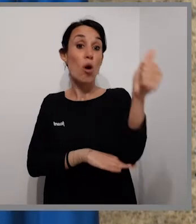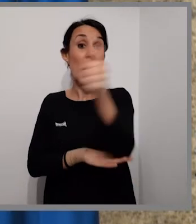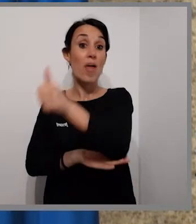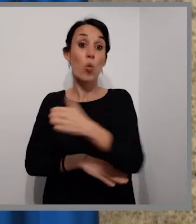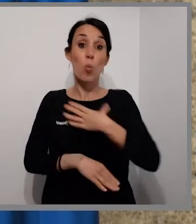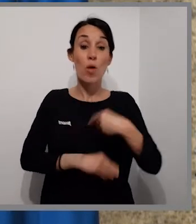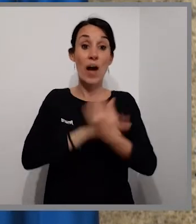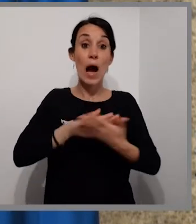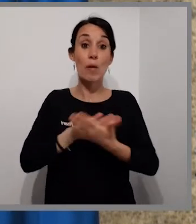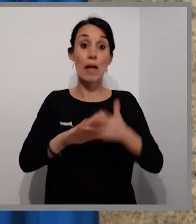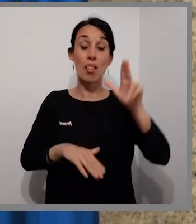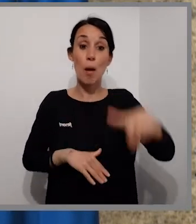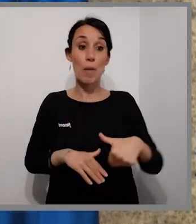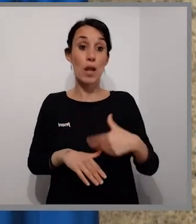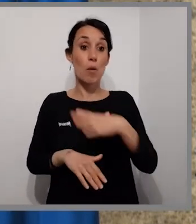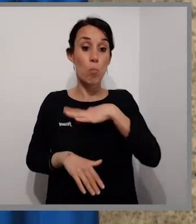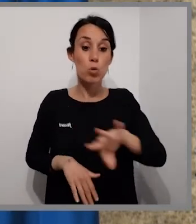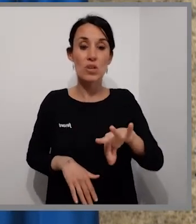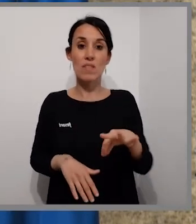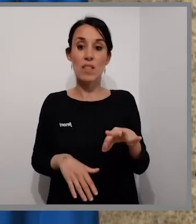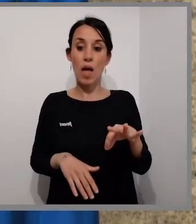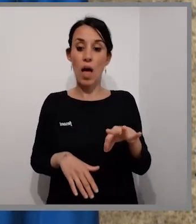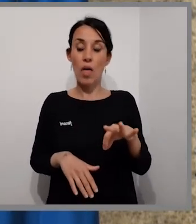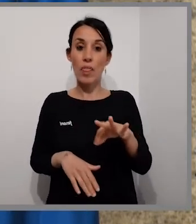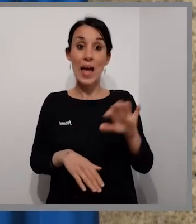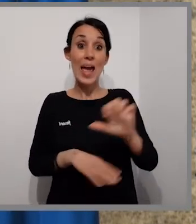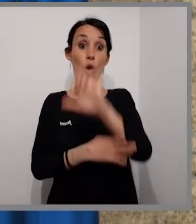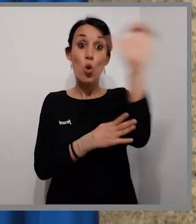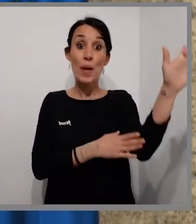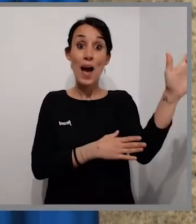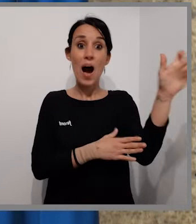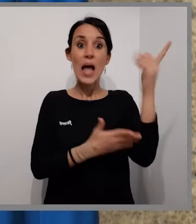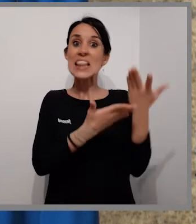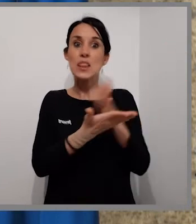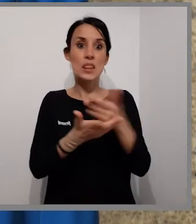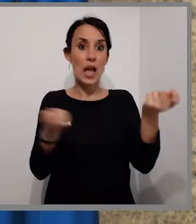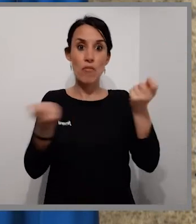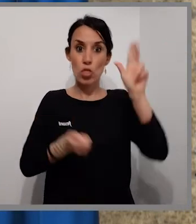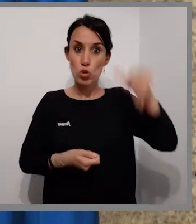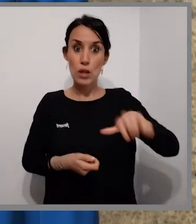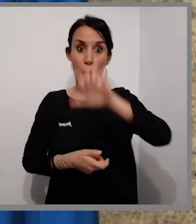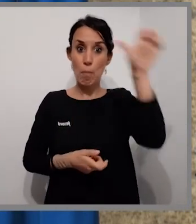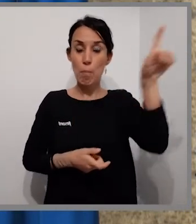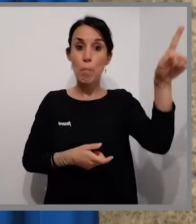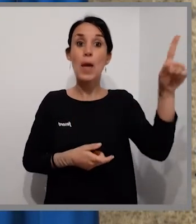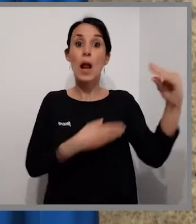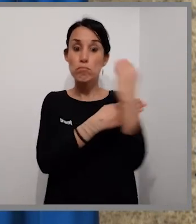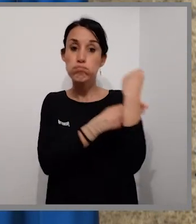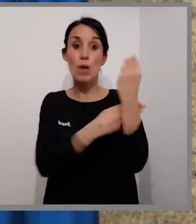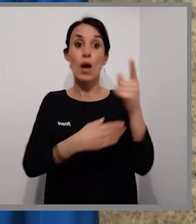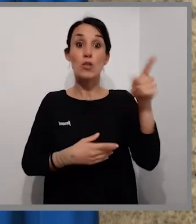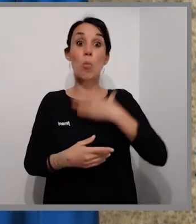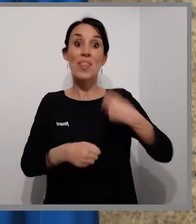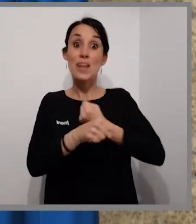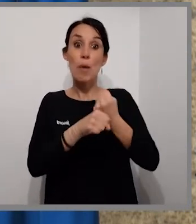discursos planteja també la possibilitat de la intervenció europea i nosaltres des d'aquesta visió de